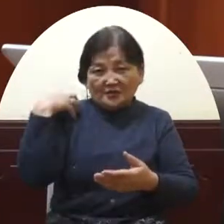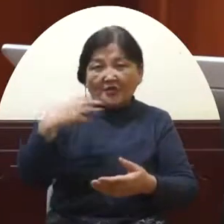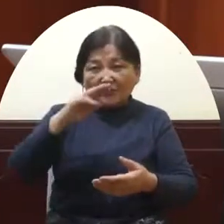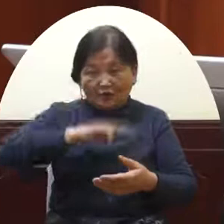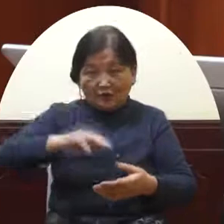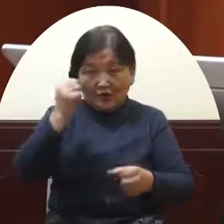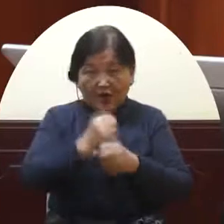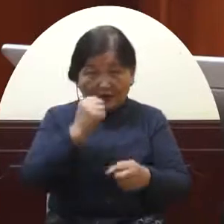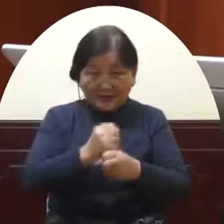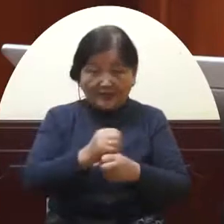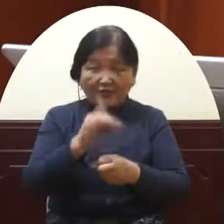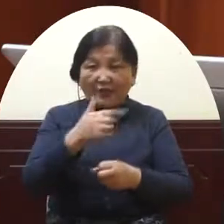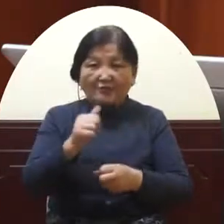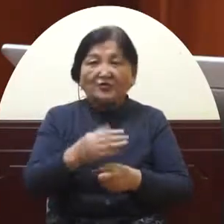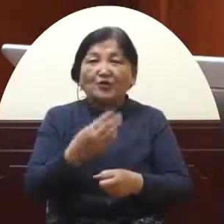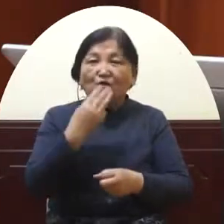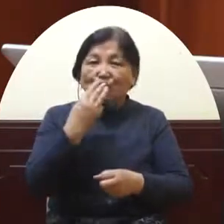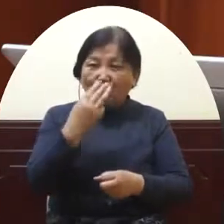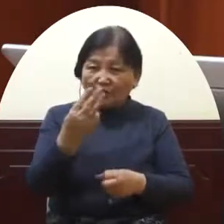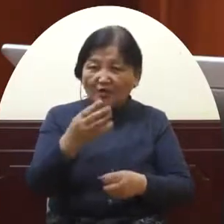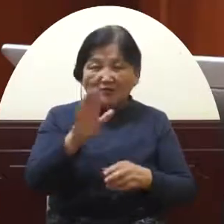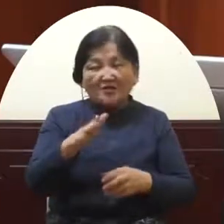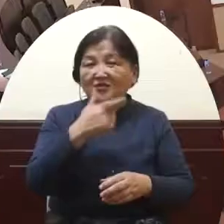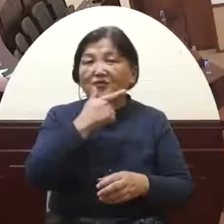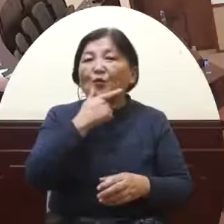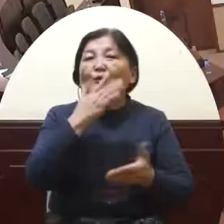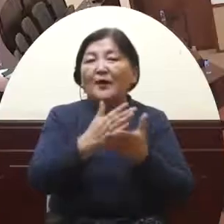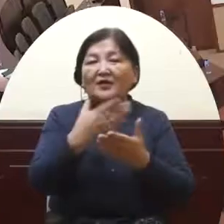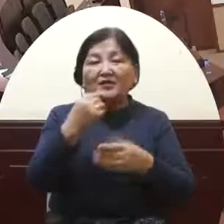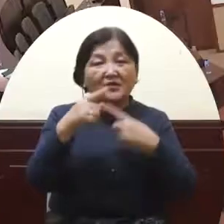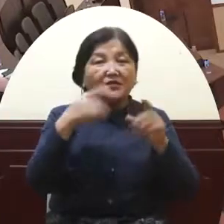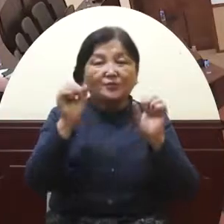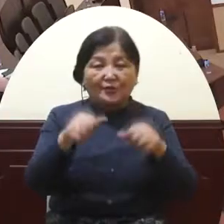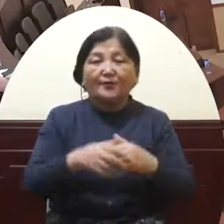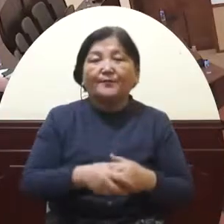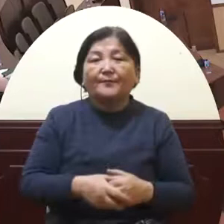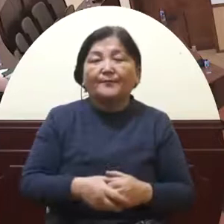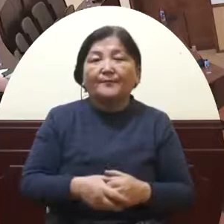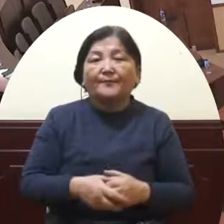алдаж байна гэдэг ийм үндслээр ингэж ярих юм. Тэгэхээр цаашид би дараа нь санала ярина. За энэ бол одоо